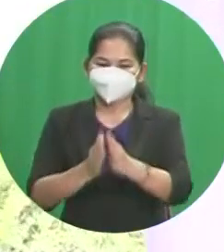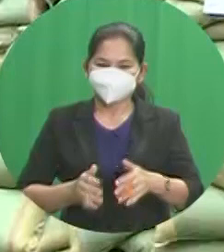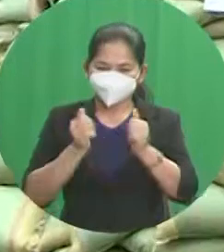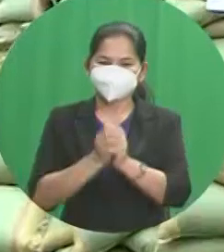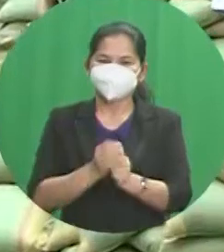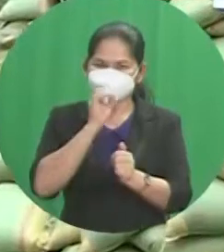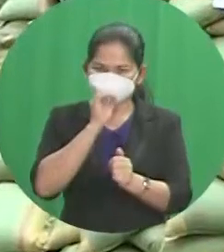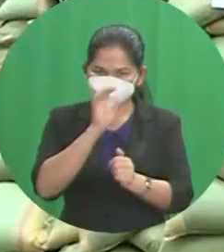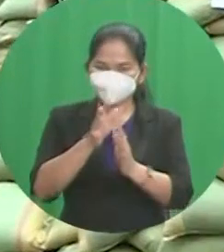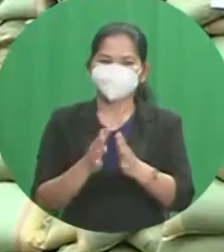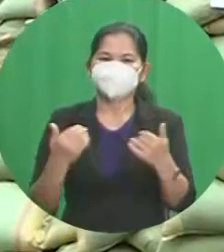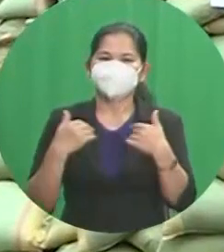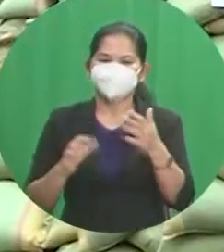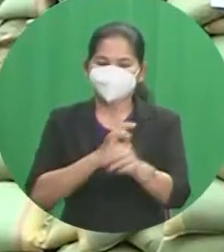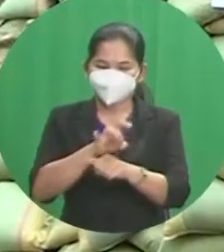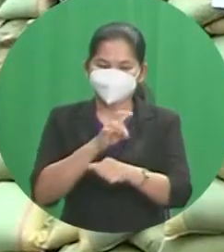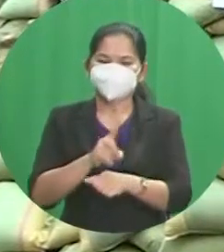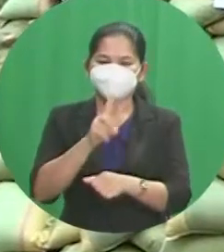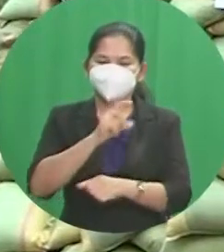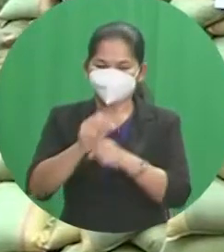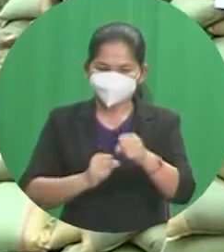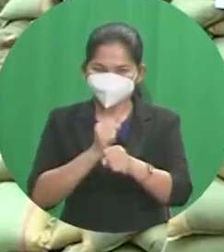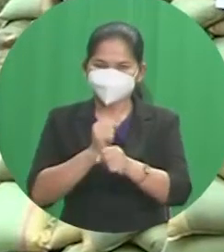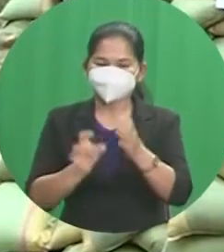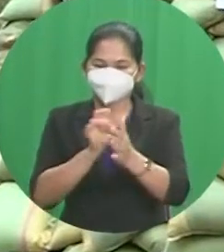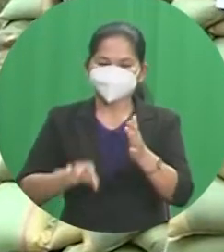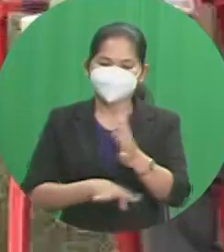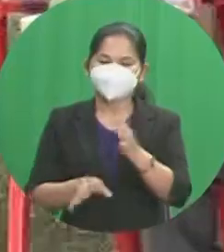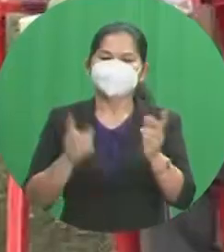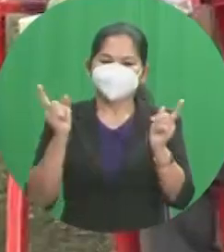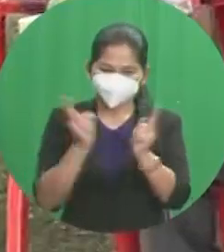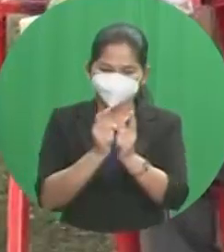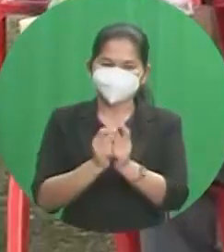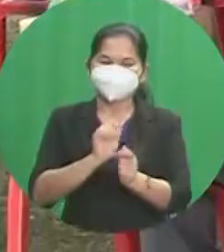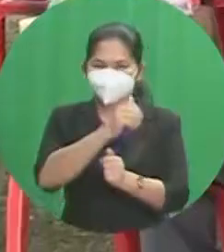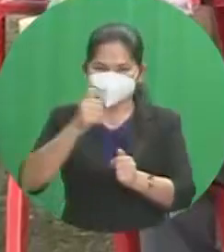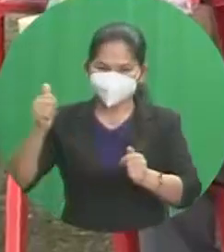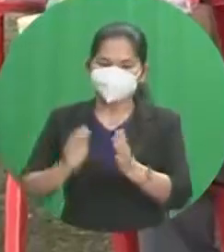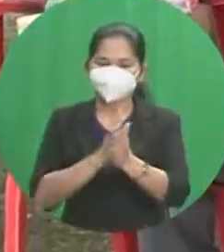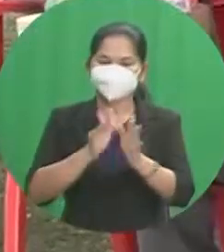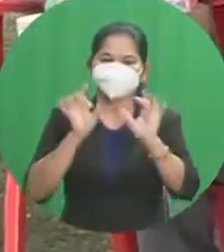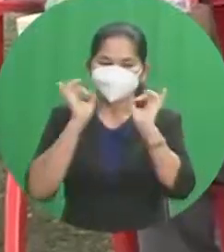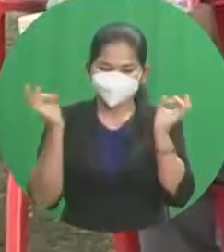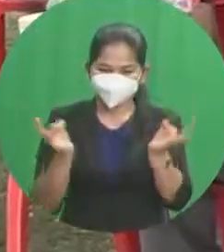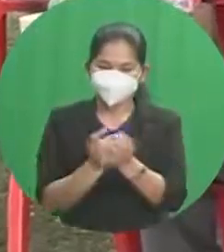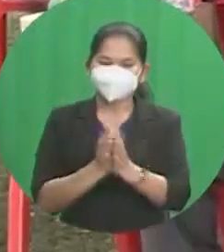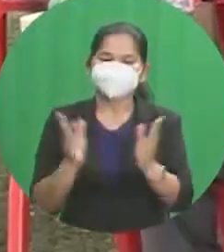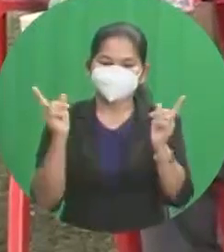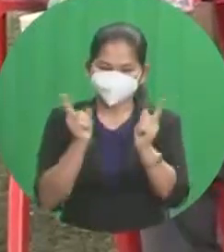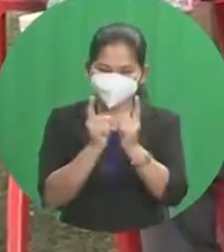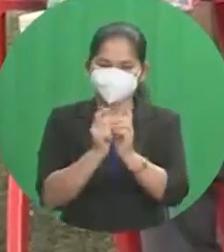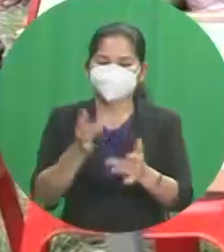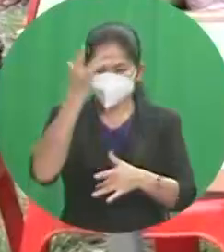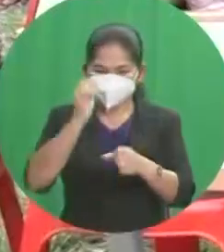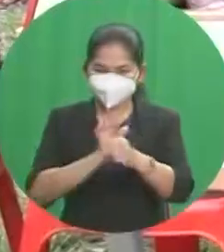បានមានប្រសាសន៍ថារយៈពេលជាង1ឆ្នាំមកហើយដែលប្រទេសកម្ពុជាយើងនិងប្រទេសដទៃទៀតនៅលើពិភពលោកបានទទួលរងនូវ